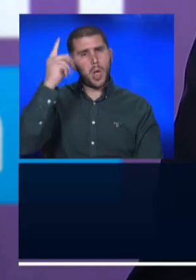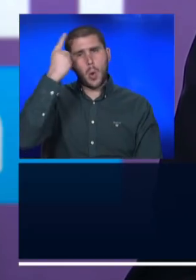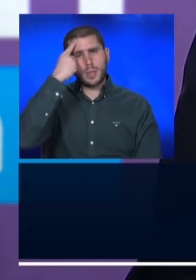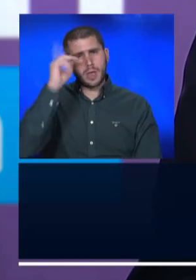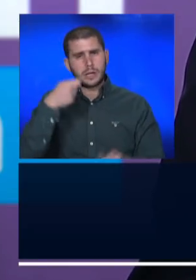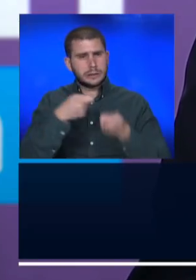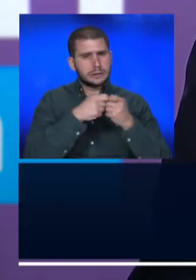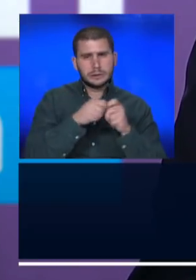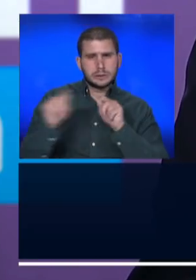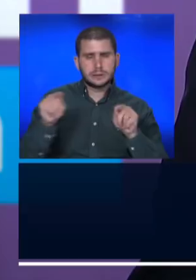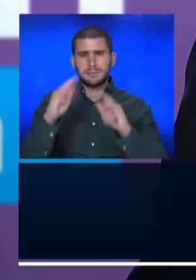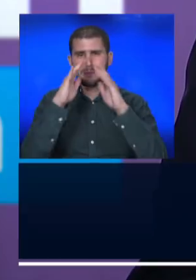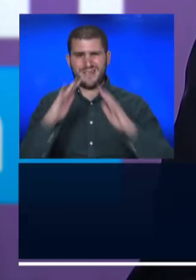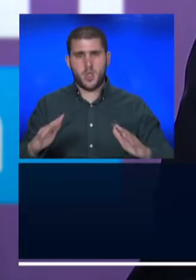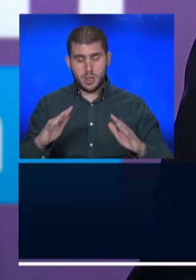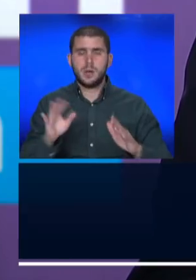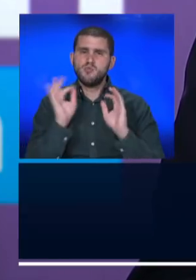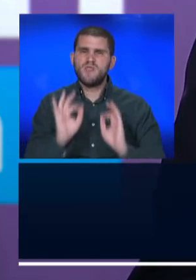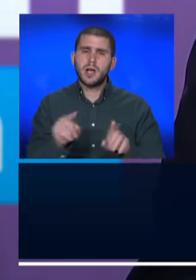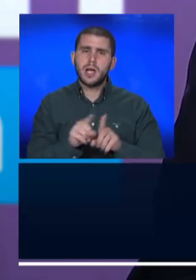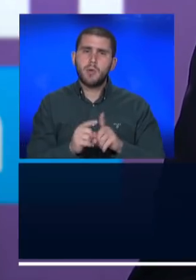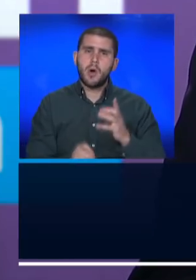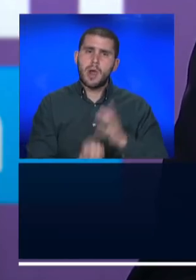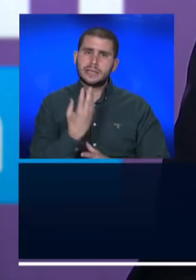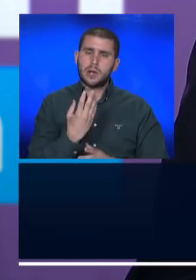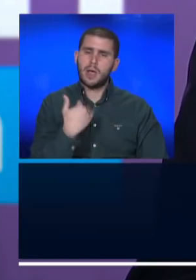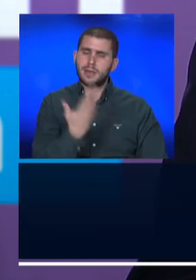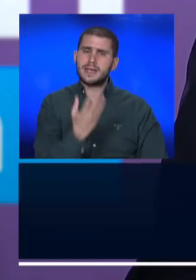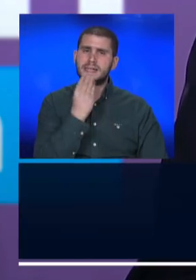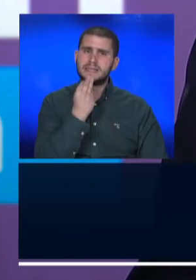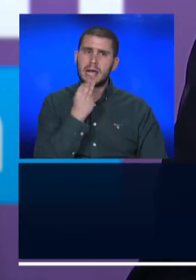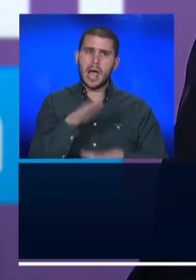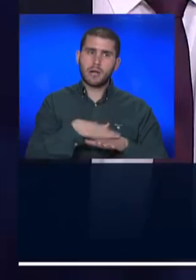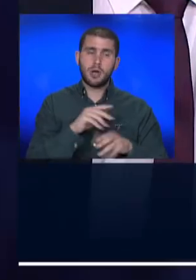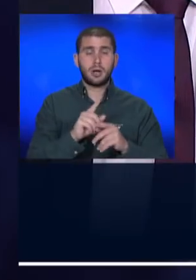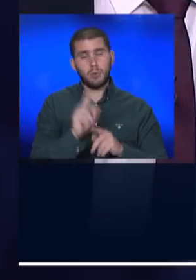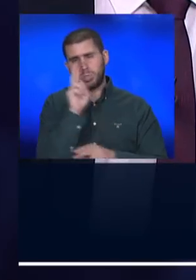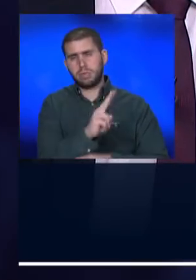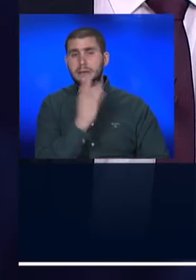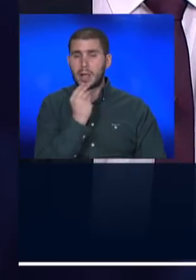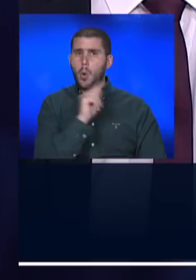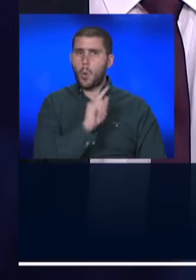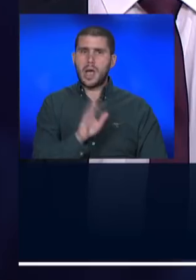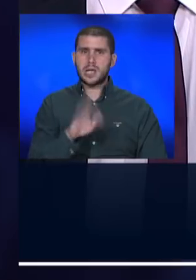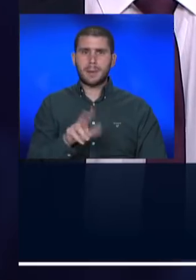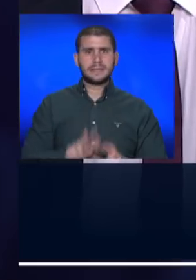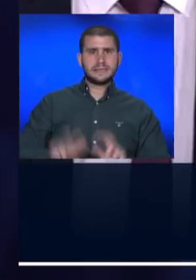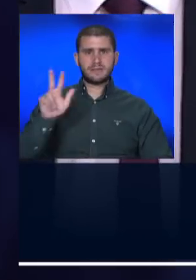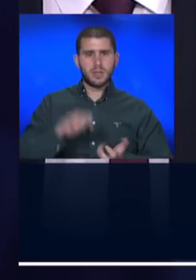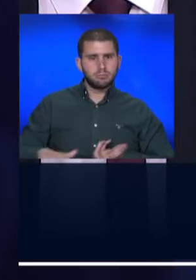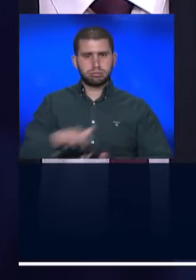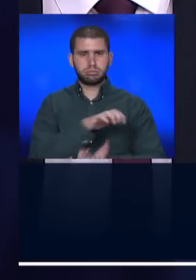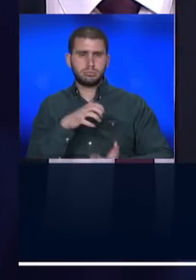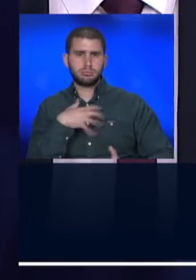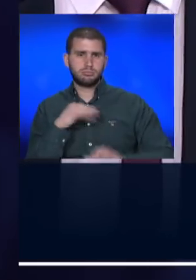מלבנון, כדי לייצר רושם לישראל, מוטה או לא, שאולי גם החזית הצפונית מצטרפת, מה שיכול